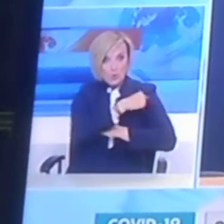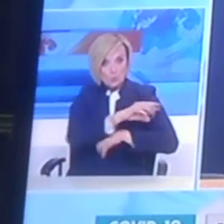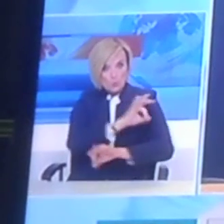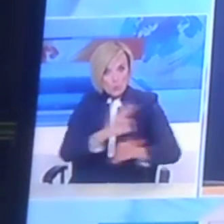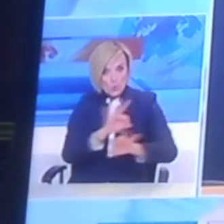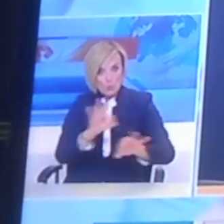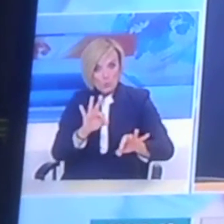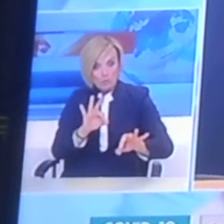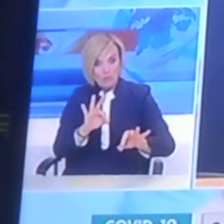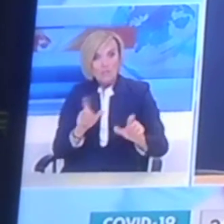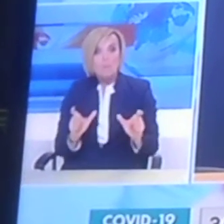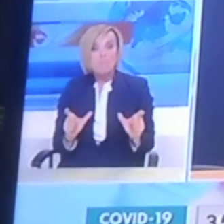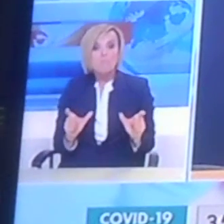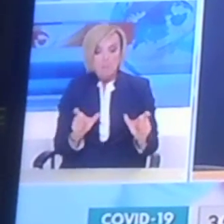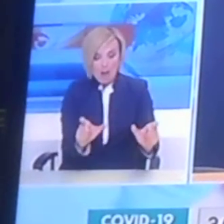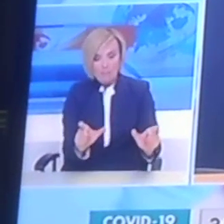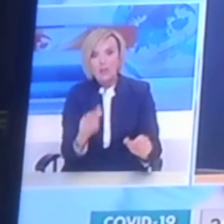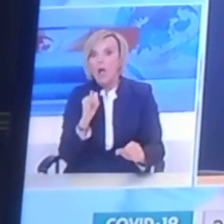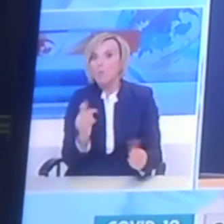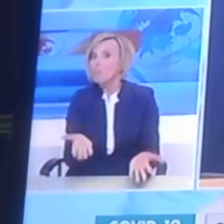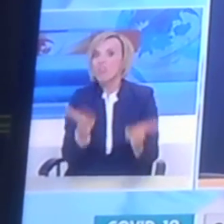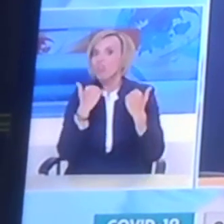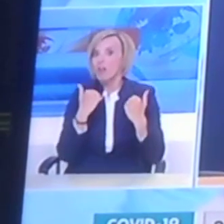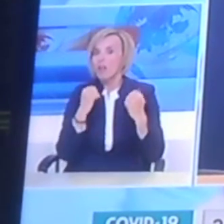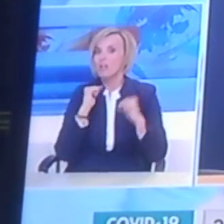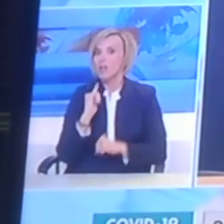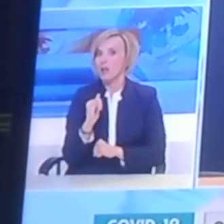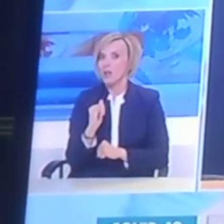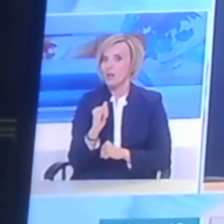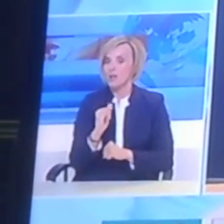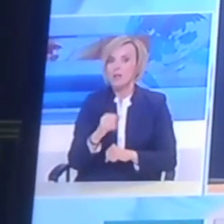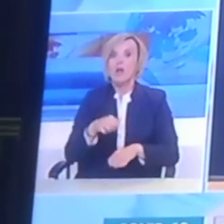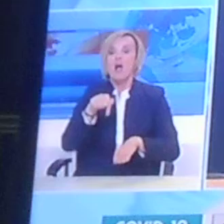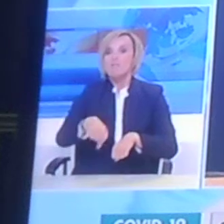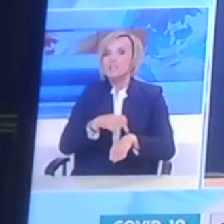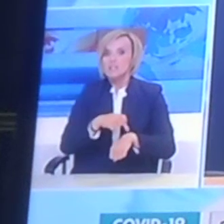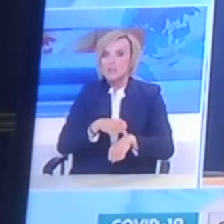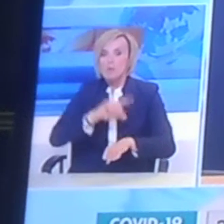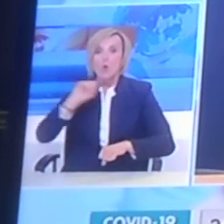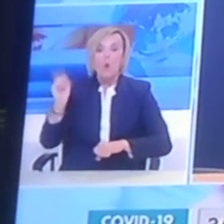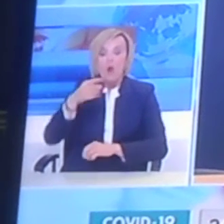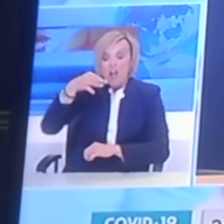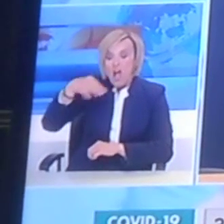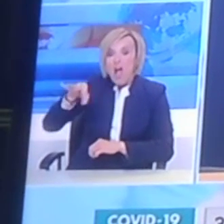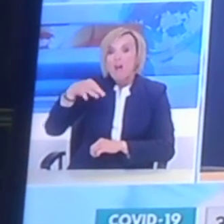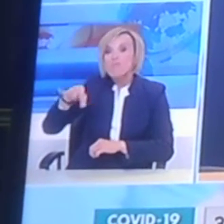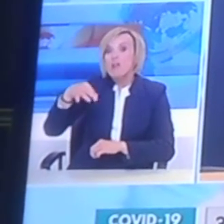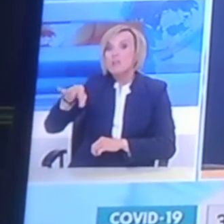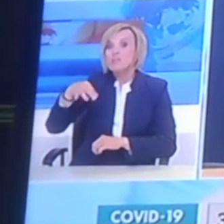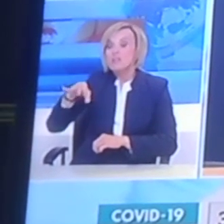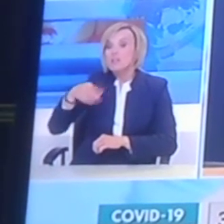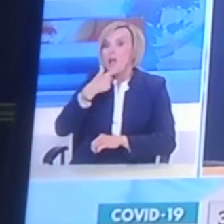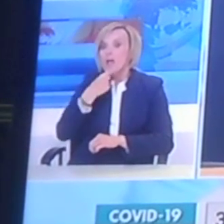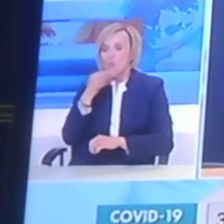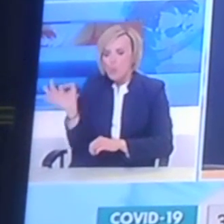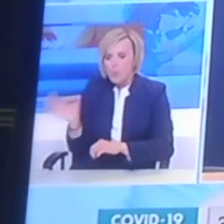Η ανοσία των πολλών που θα προστατέψει τους λίγους δεν θα υπάρχει για πολύ καιρό ακόμα. Έχουμε να